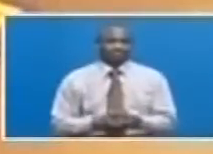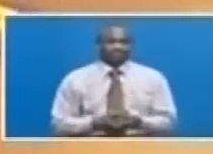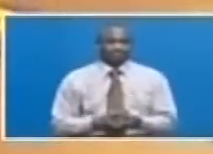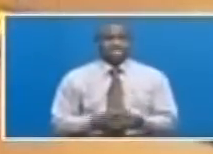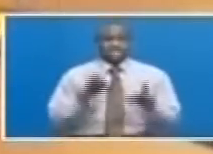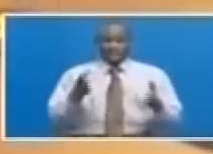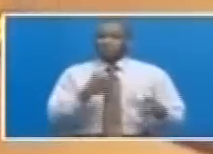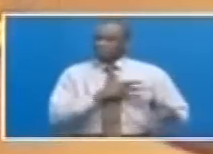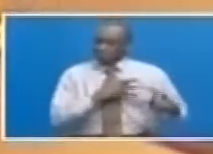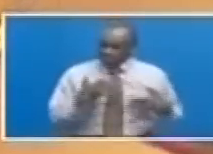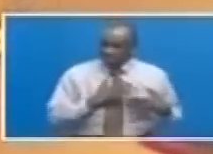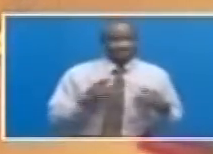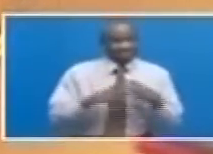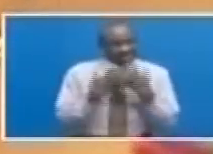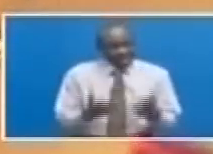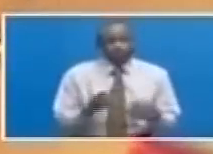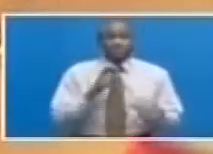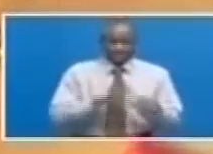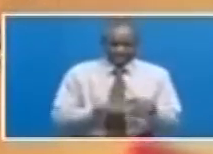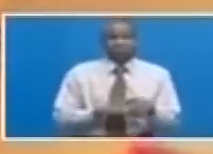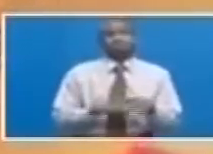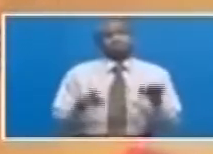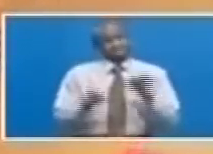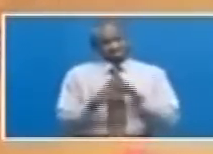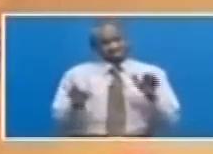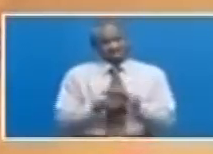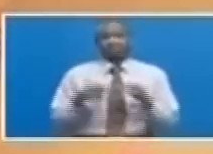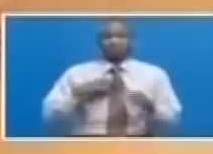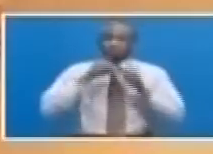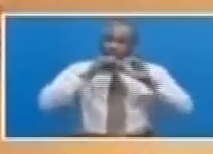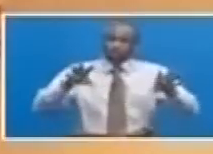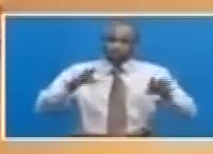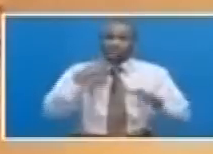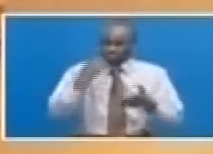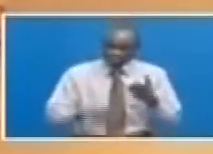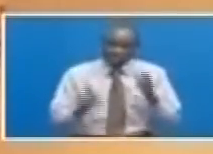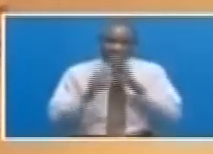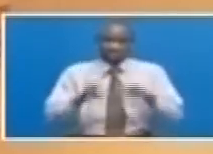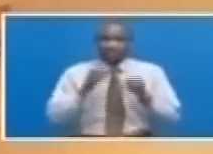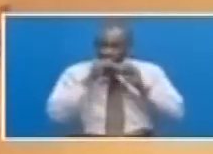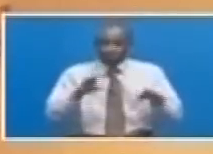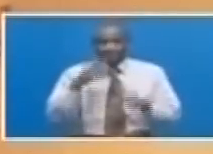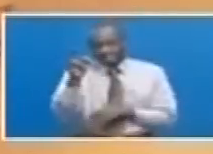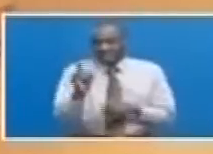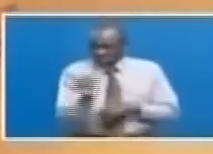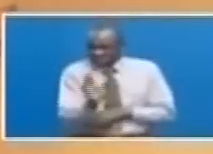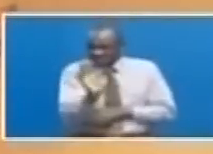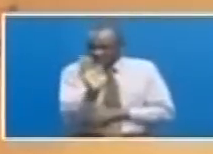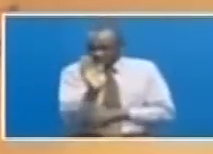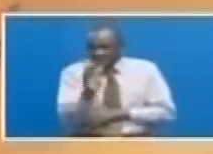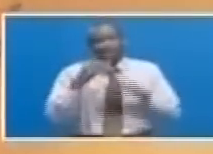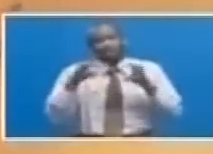Hisia zimeanza kuibuka baada ya waziri wa ugatuzi Bi Anne Waiguru kutangaza hapo jana kwamba wizara yake